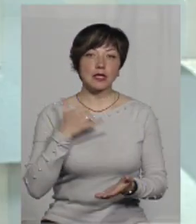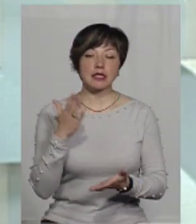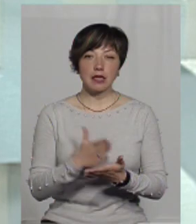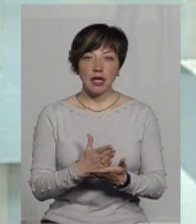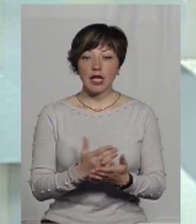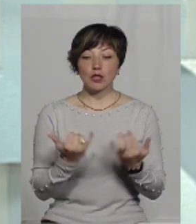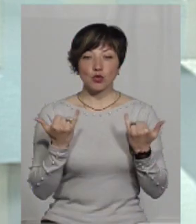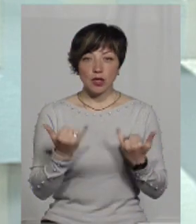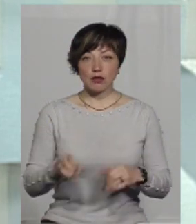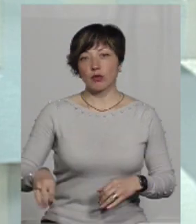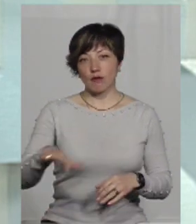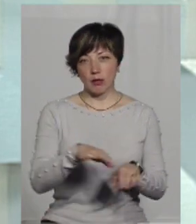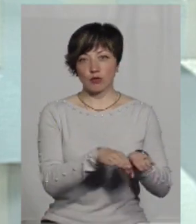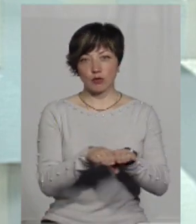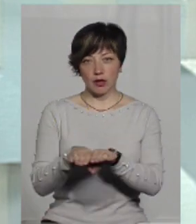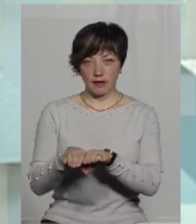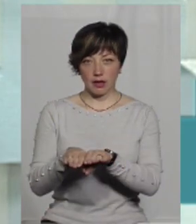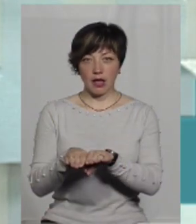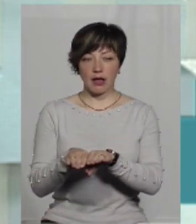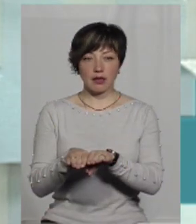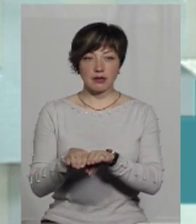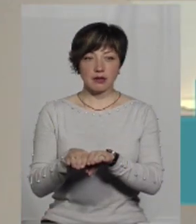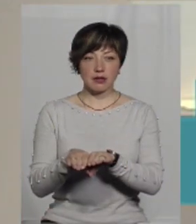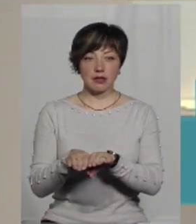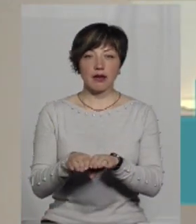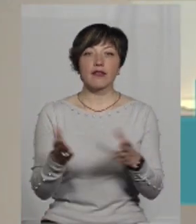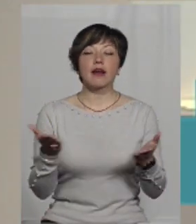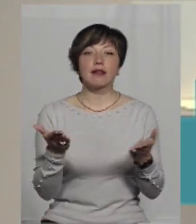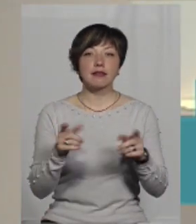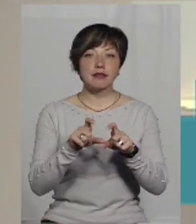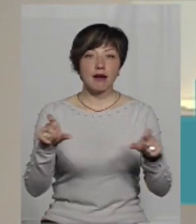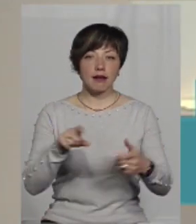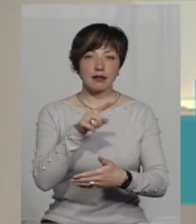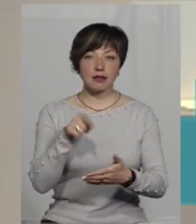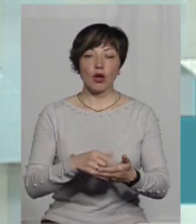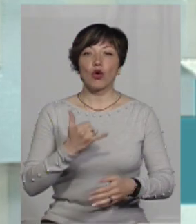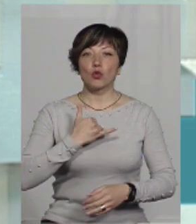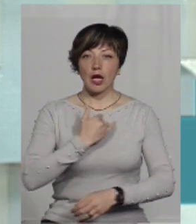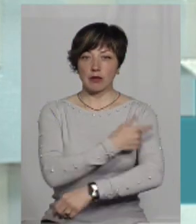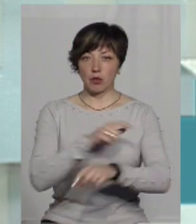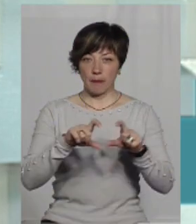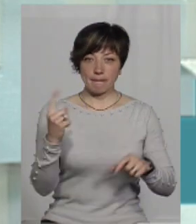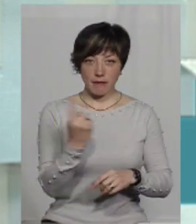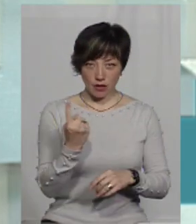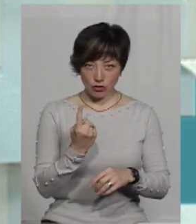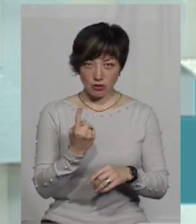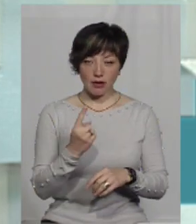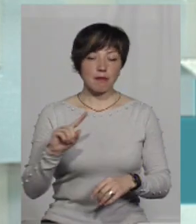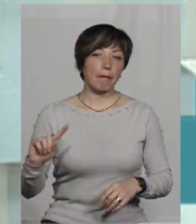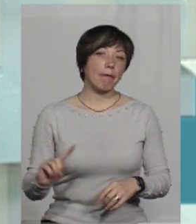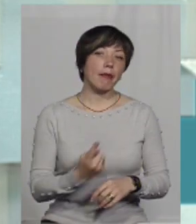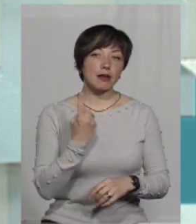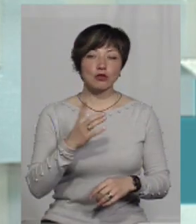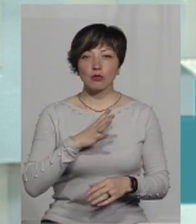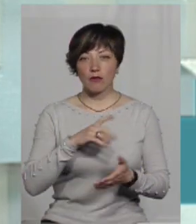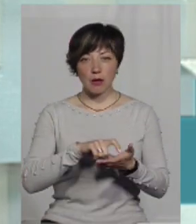На самому сучасному європейському рівні. Де вони знаходяться? В яких це закладах? В нашій поліклініці вперше. Це був перший